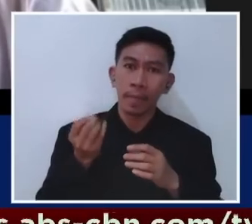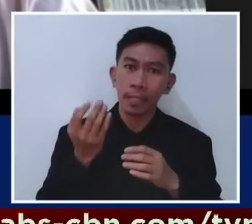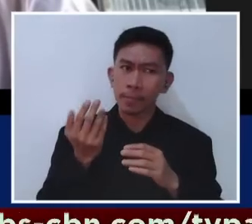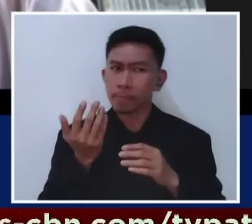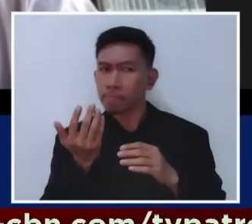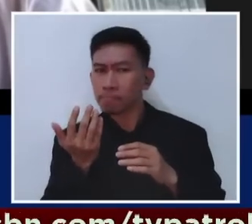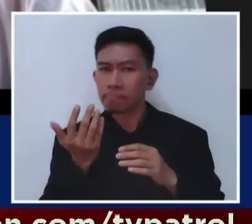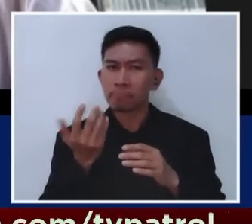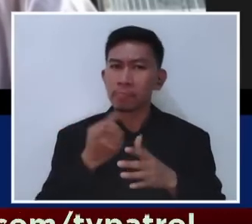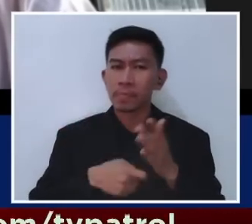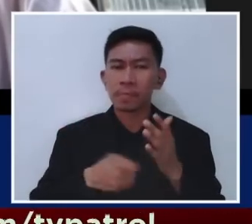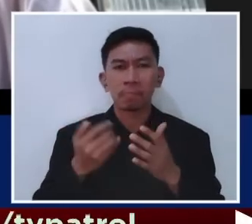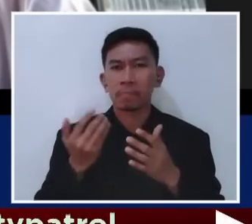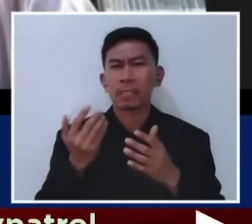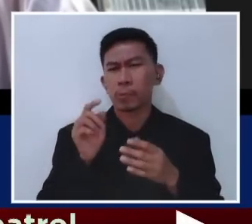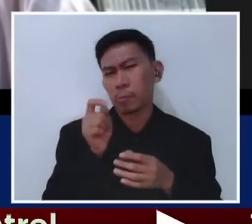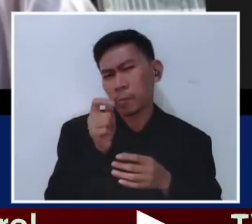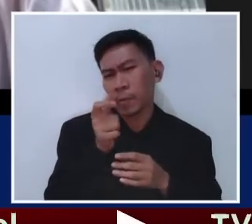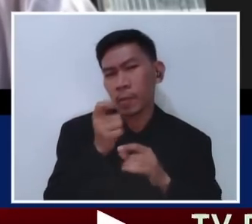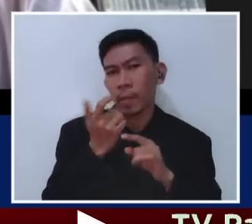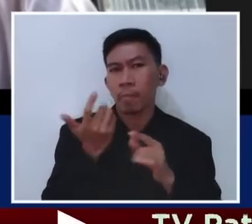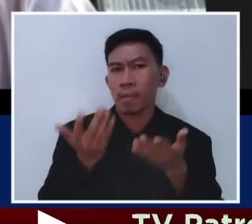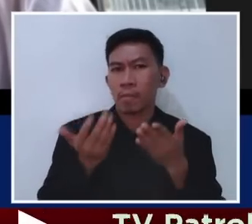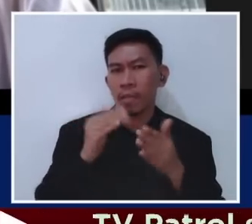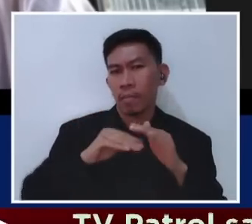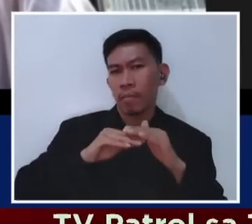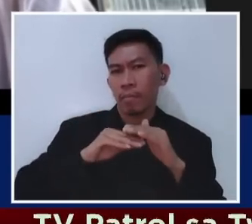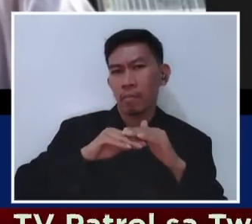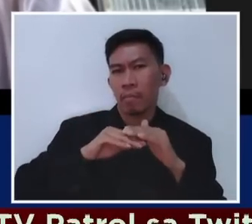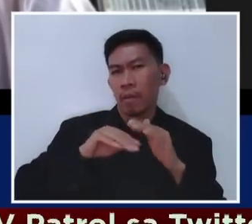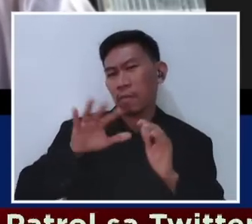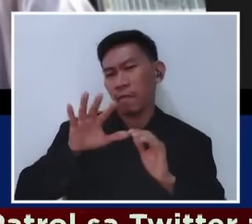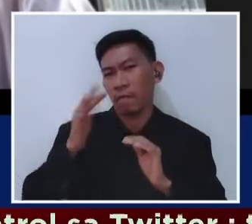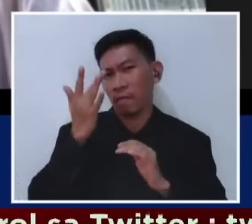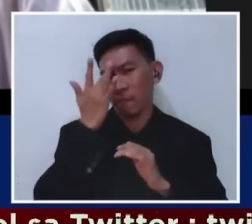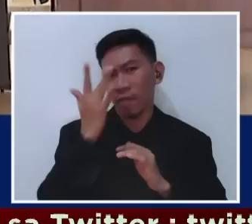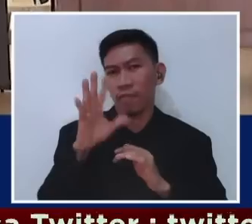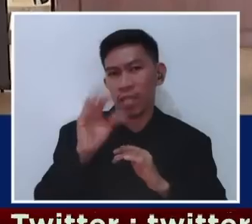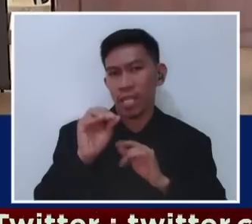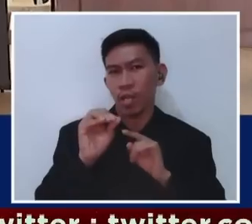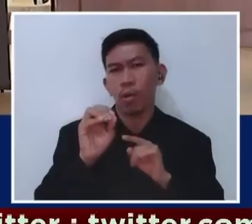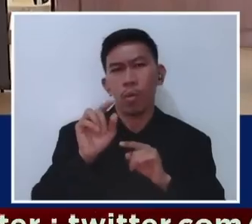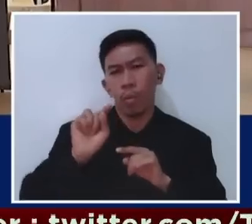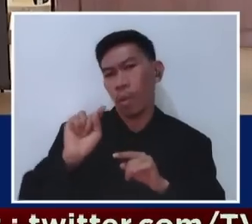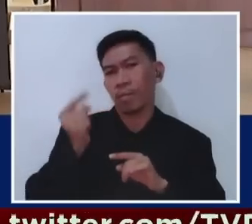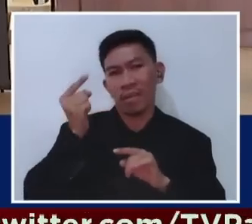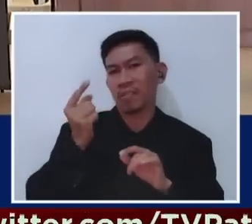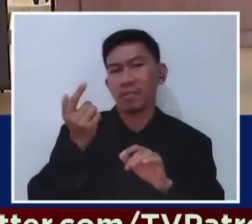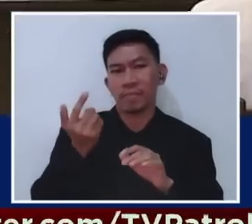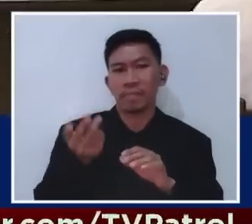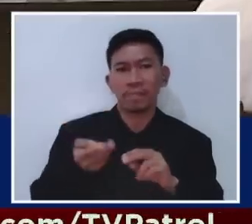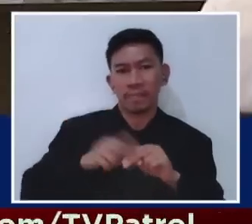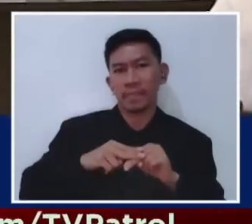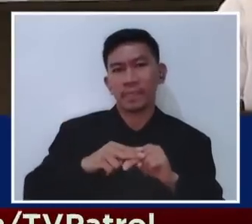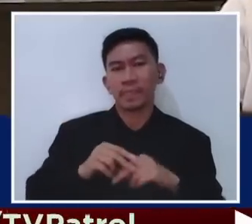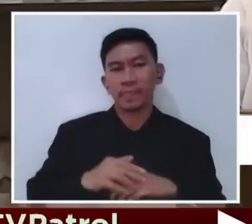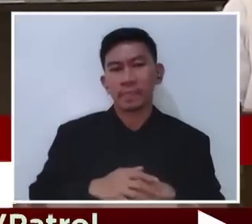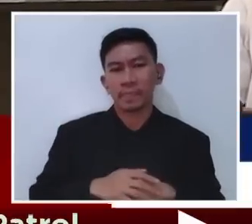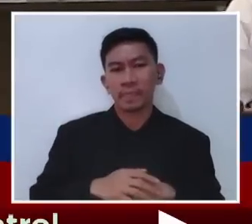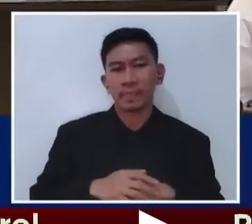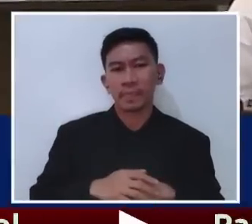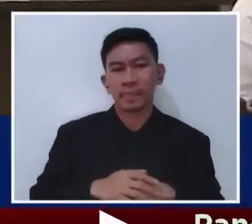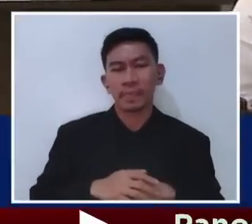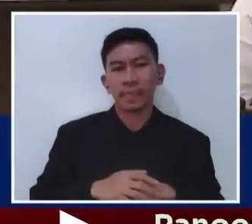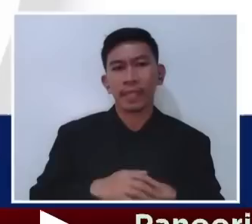hindi pa nga ito 2 piso eh. Maaring 50 centavos or 1 peso. Samantala, inilabas ng